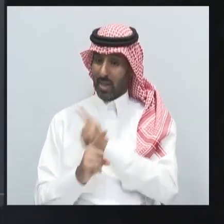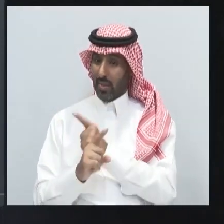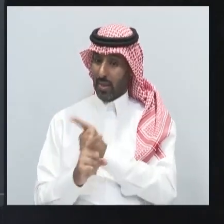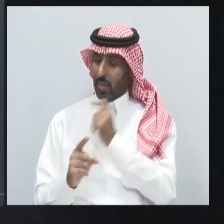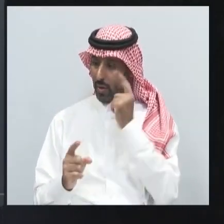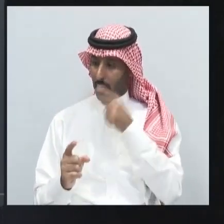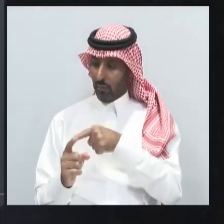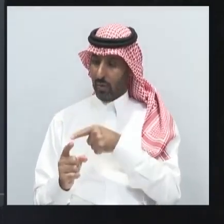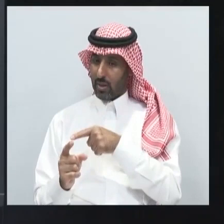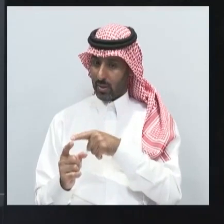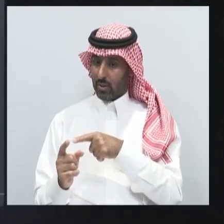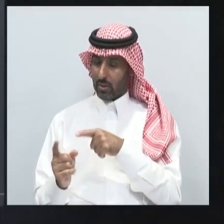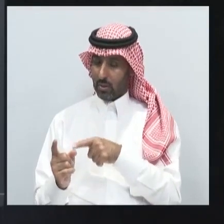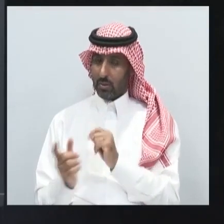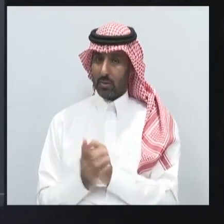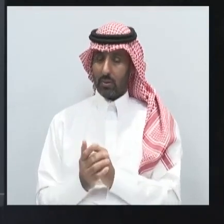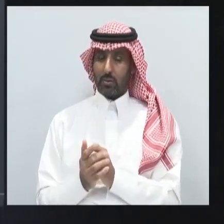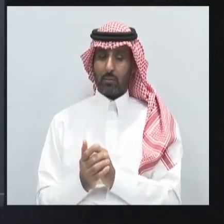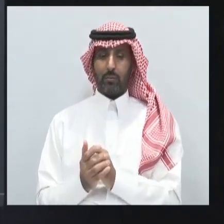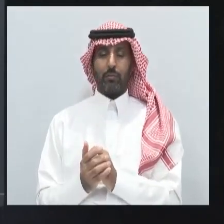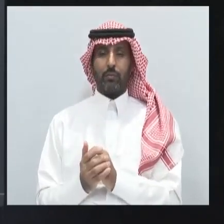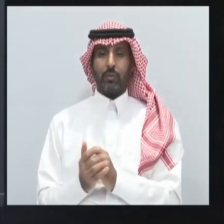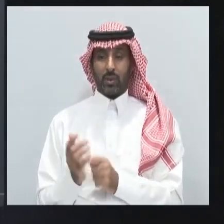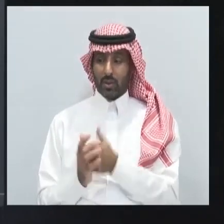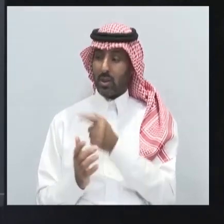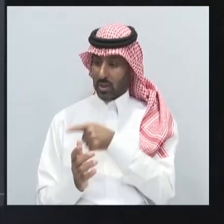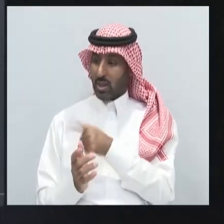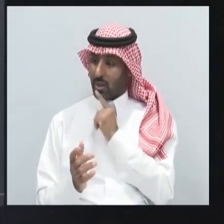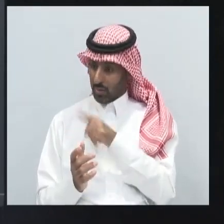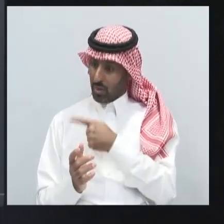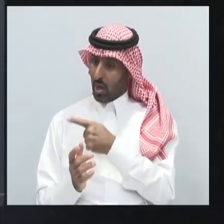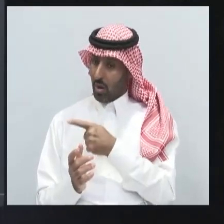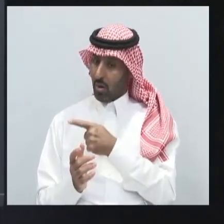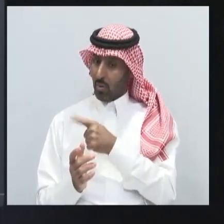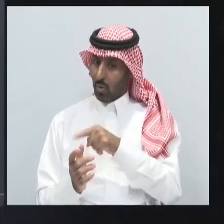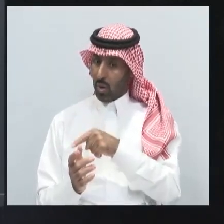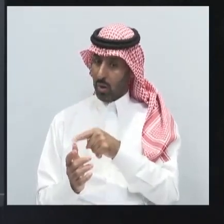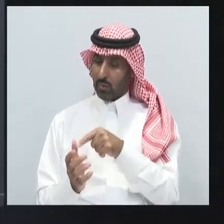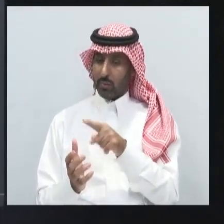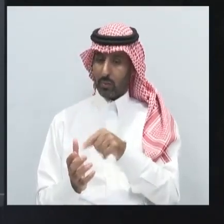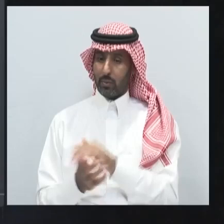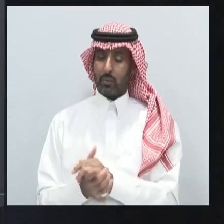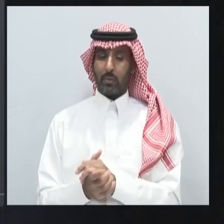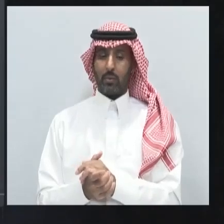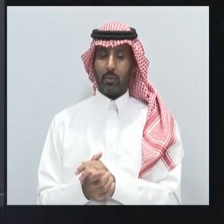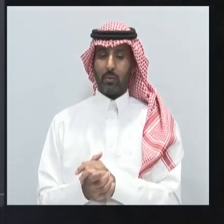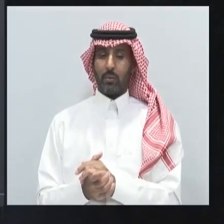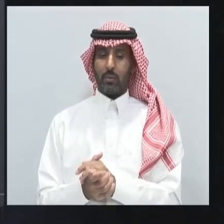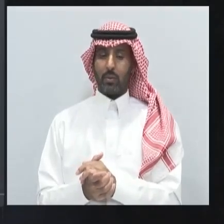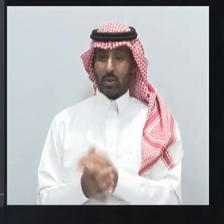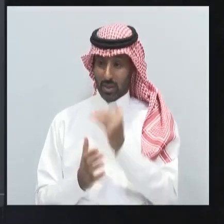وخبراء يستطيع ب يعني يفتي اذا كانت هذه الاستبانه مثلا الاسئله وضعها